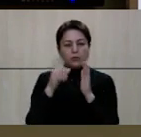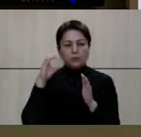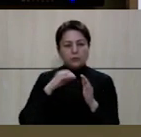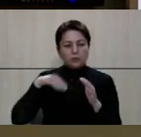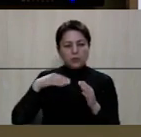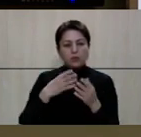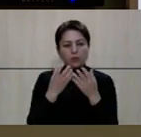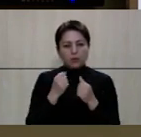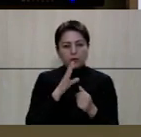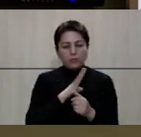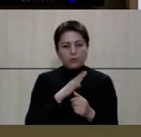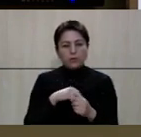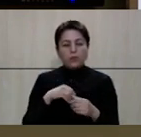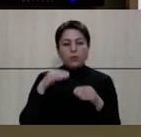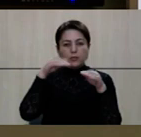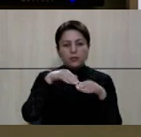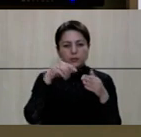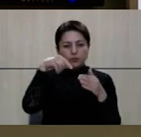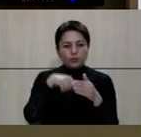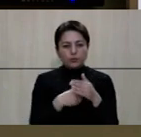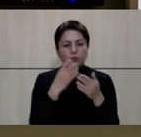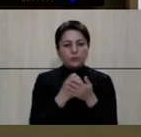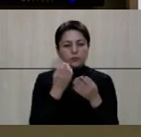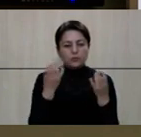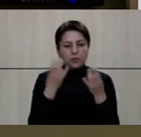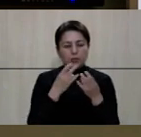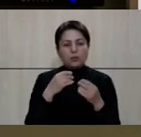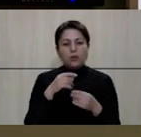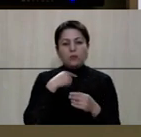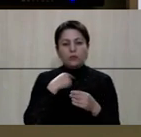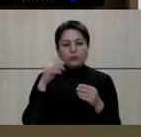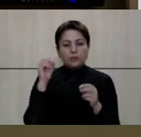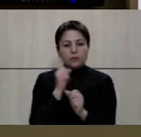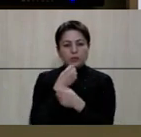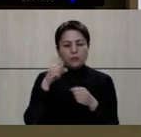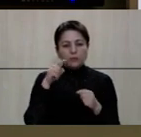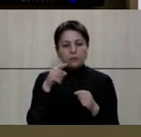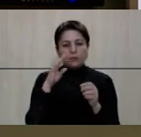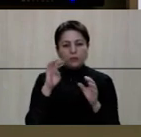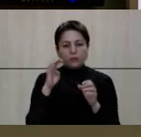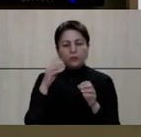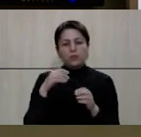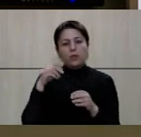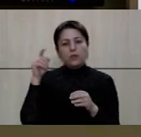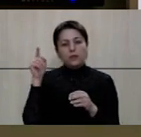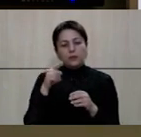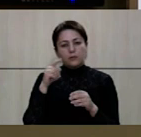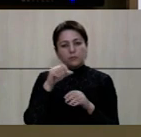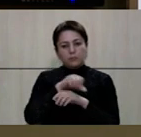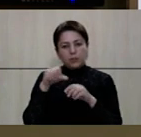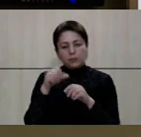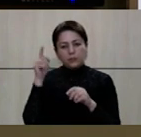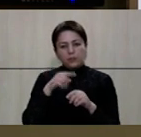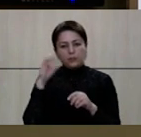qilindi. Dengizning chuqurligini toping. Tovushning tezligi 1400 metr taqsim sekundga teng. Aziz o'quvchilar,